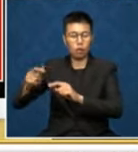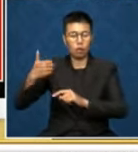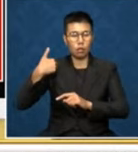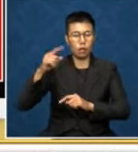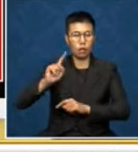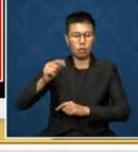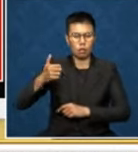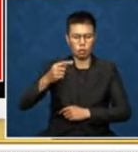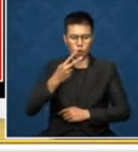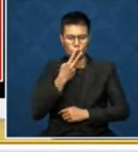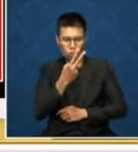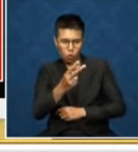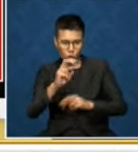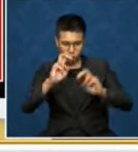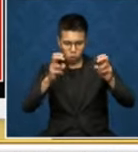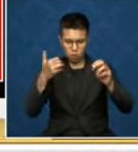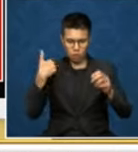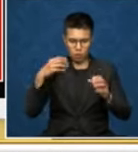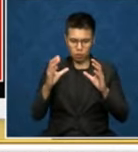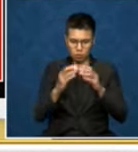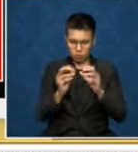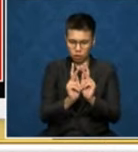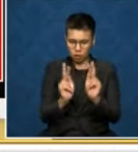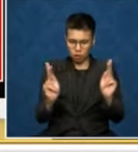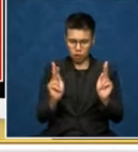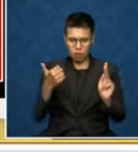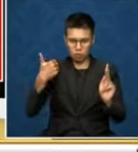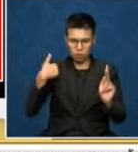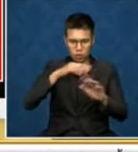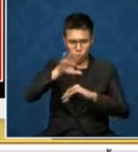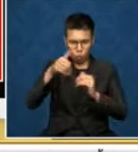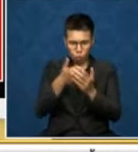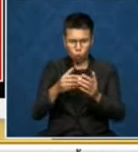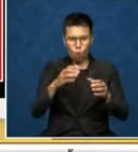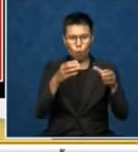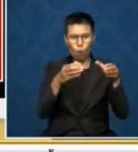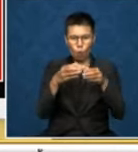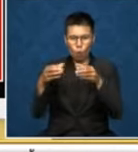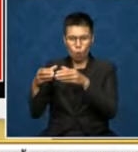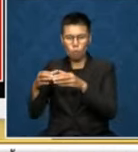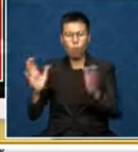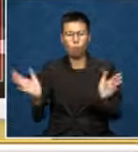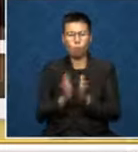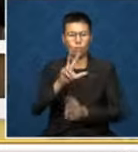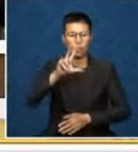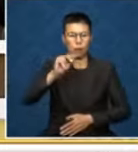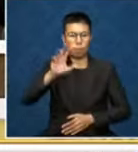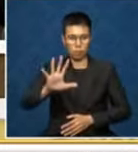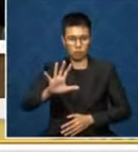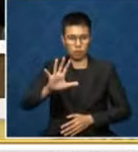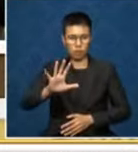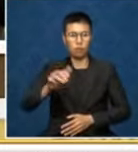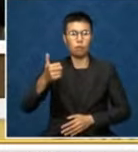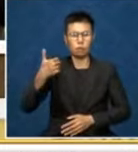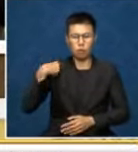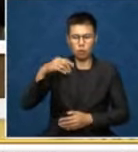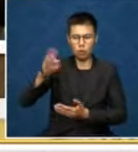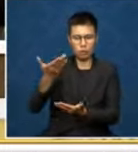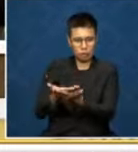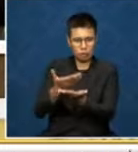ำซ้อนหรือไม่เพราะกรรมาธิการสามัญเราก็มีอยู่ตั้ง35คณะแล้ว2ใช้งบประมาณเกินไปหรือเปล่